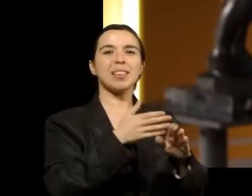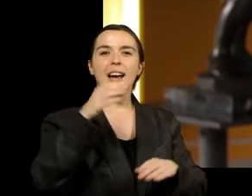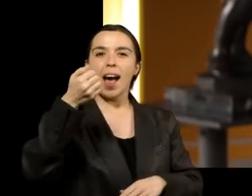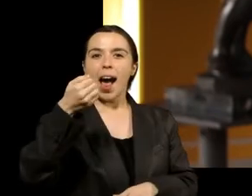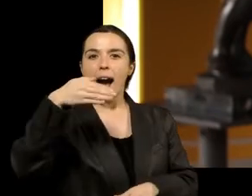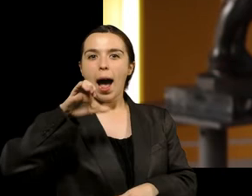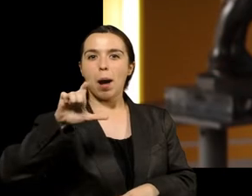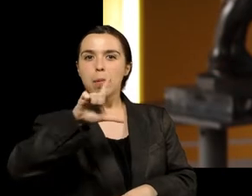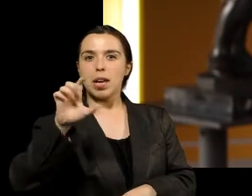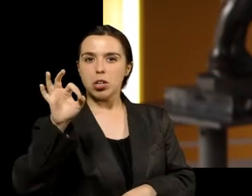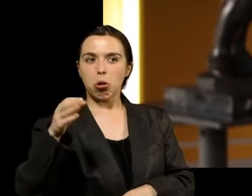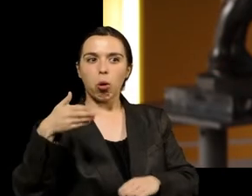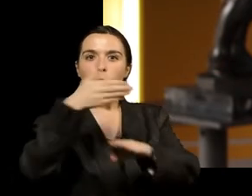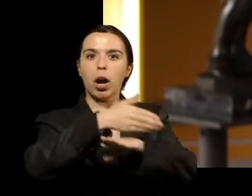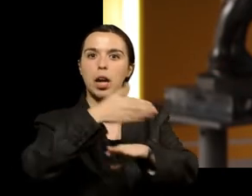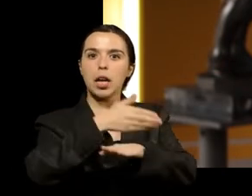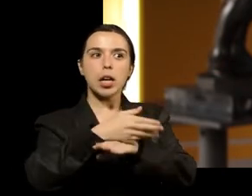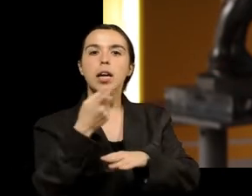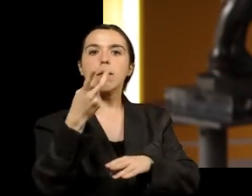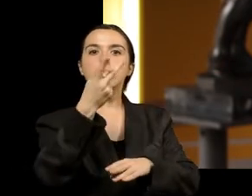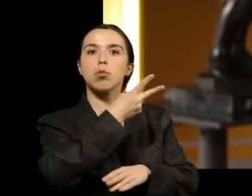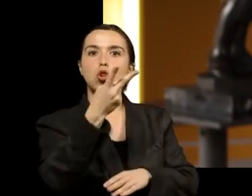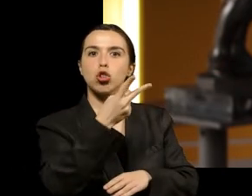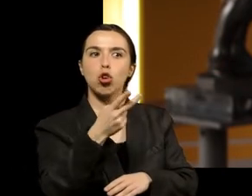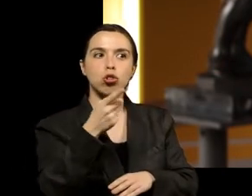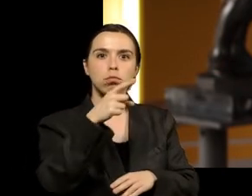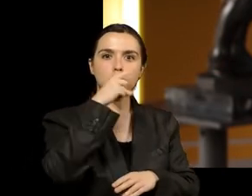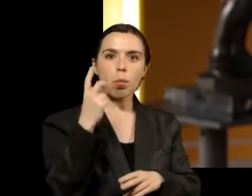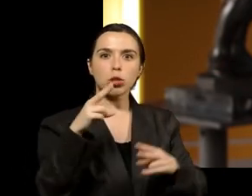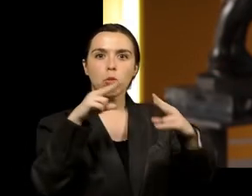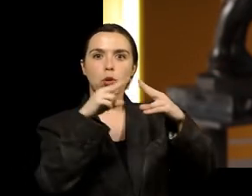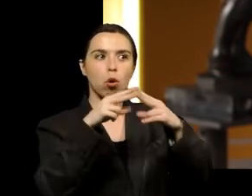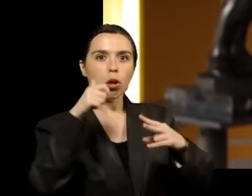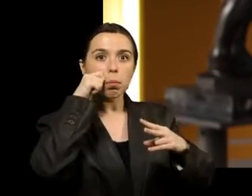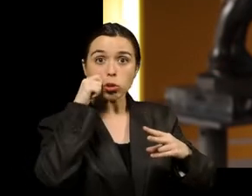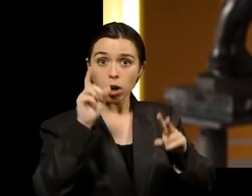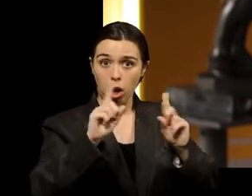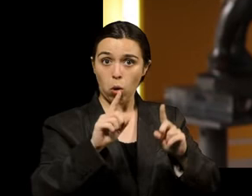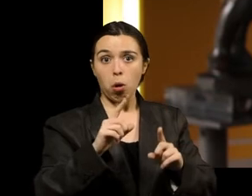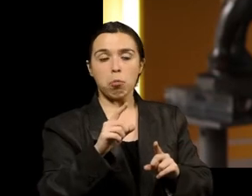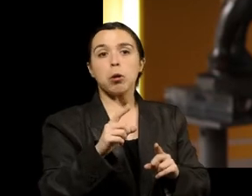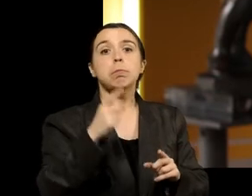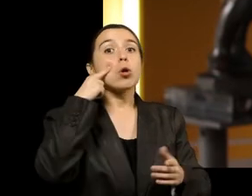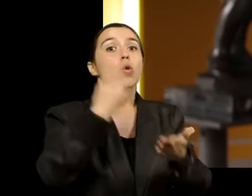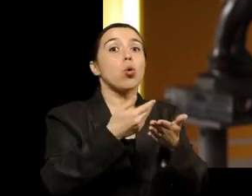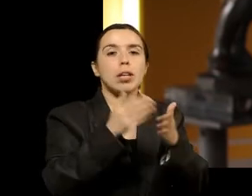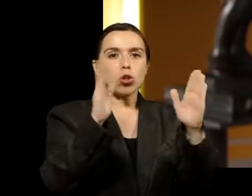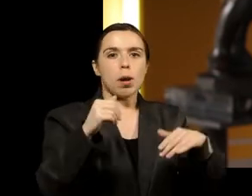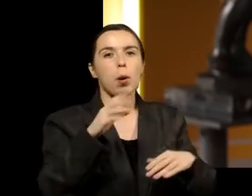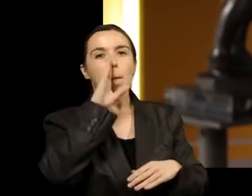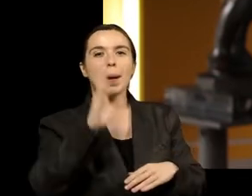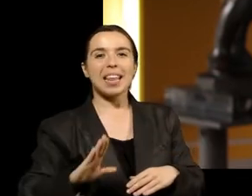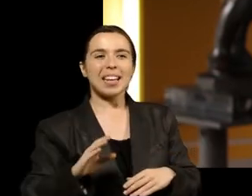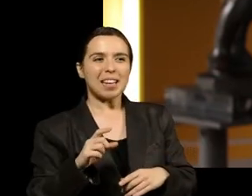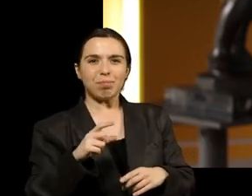Manolo, com tota la col·lecció, perquè de fet no està documentat que l'Abelló visités el Manolo en vida, sinó que la relació ja s'estableix amb la Totot i amb la